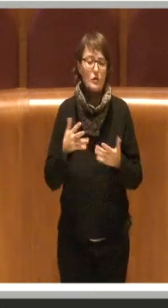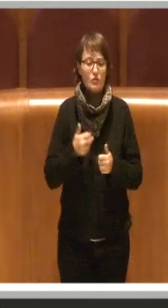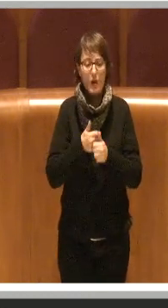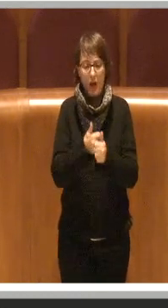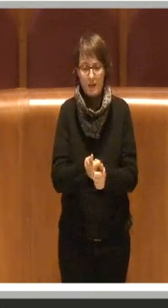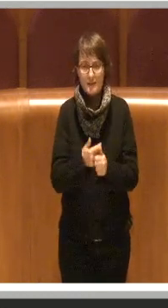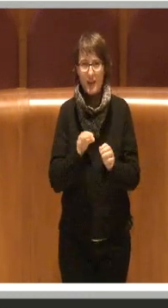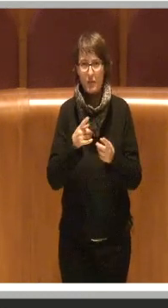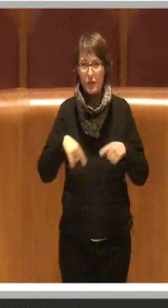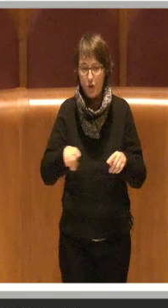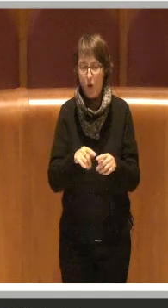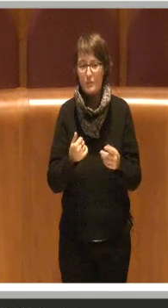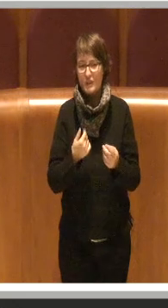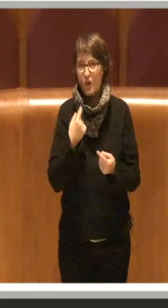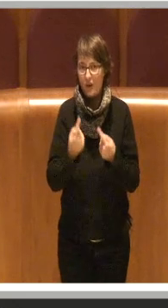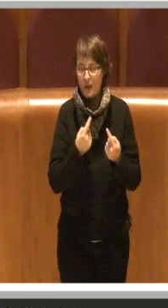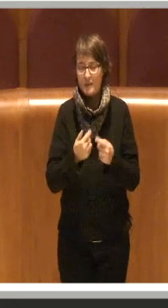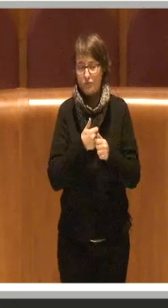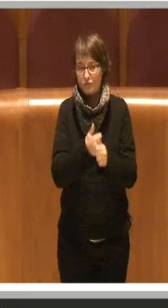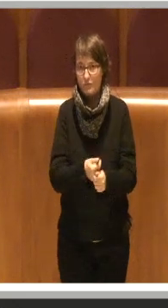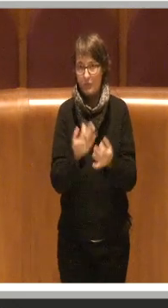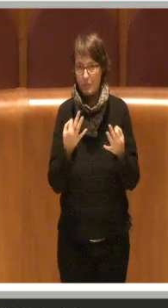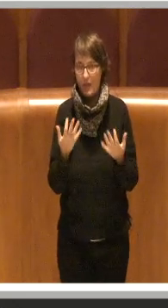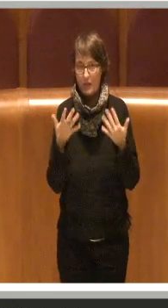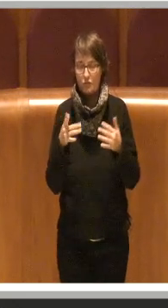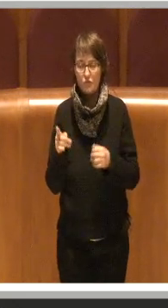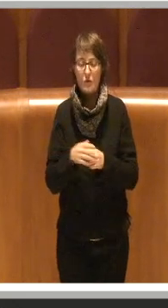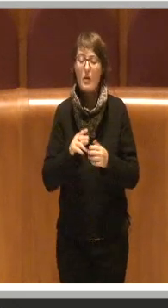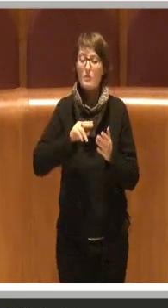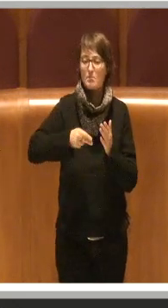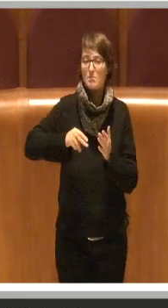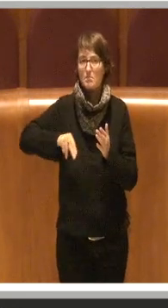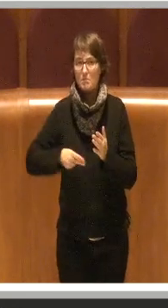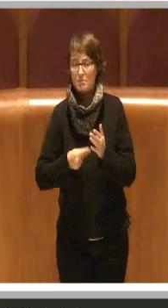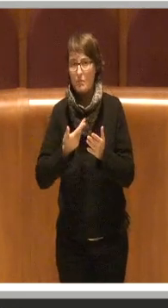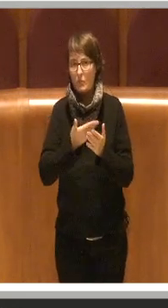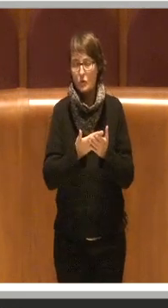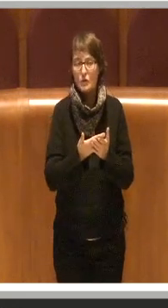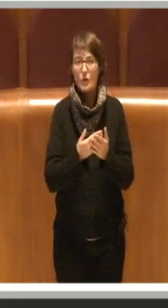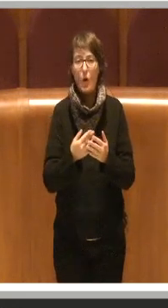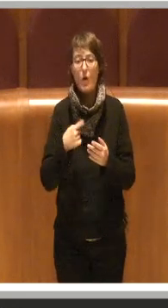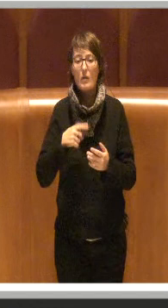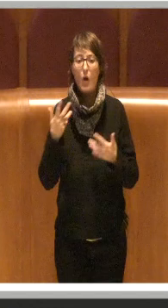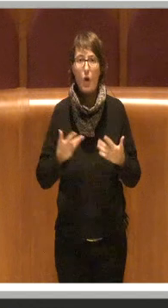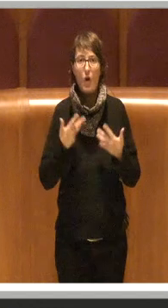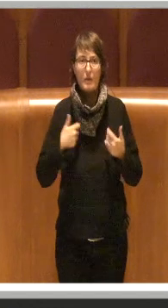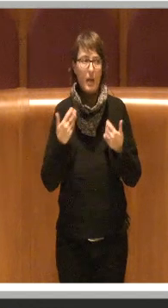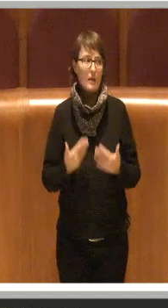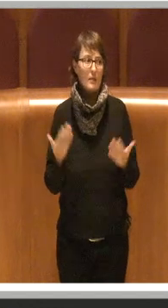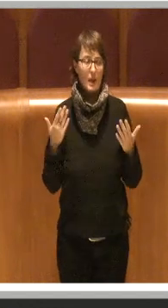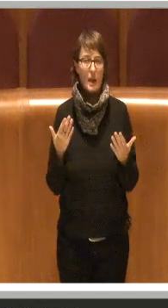l'evolversi in commissione di questa vicenda. Abbiamo sottoscritto la mozione, siamo contenti che finalmente,